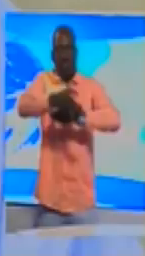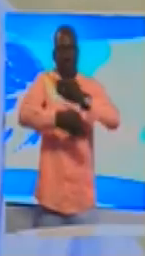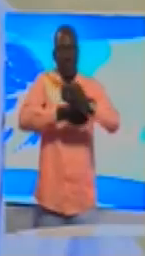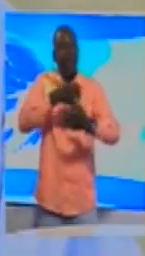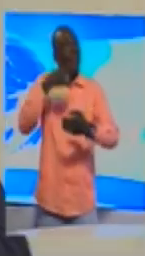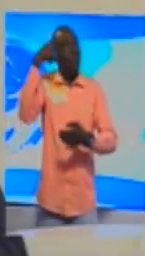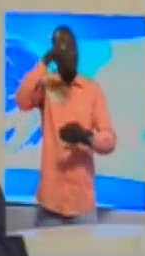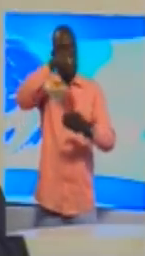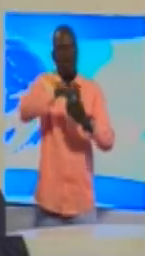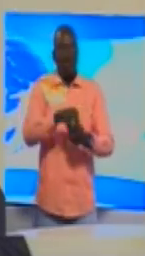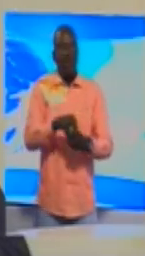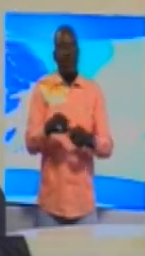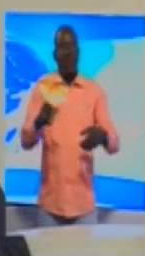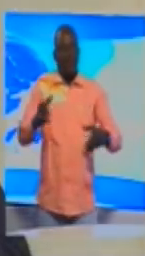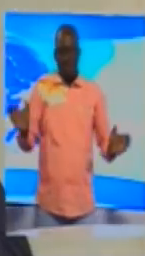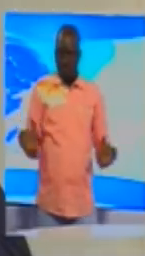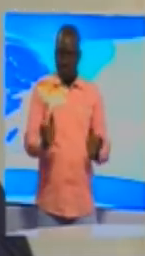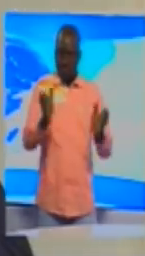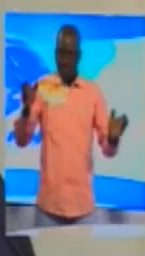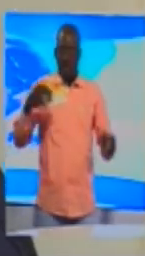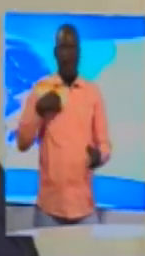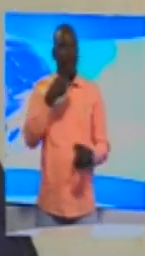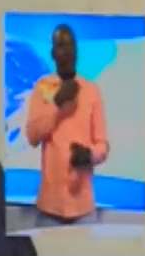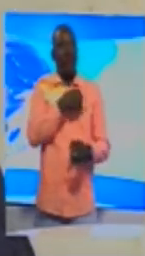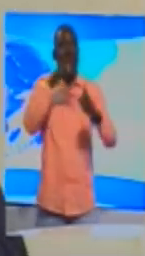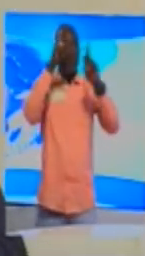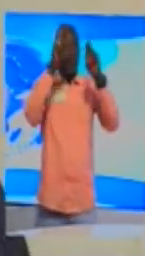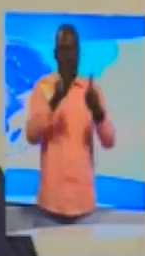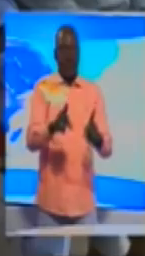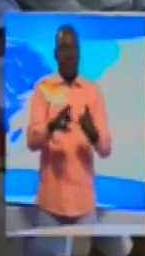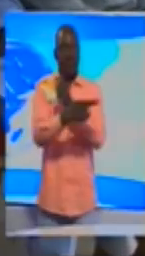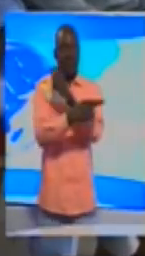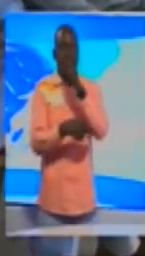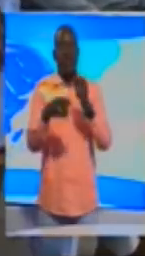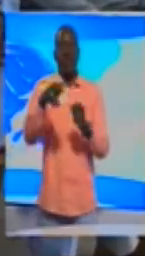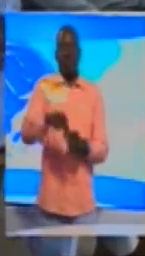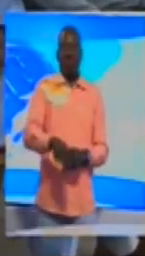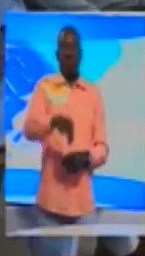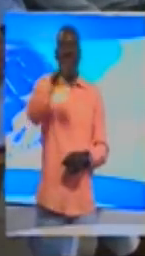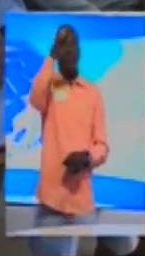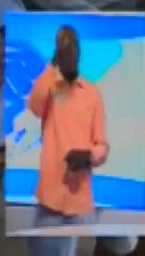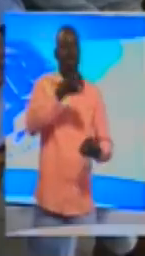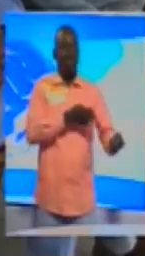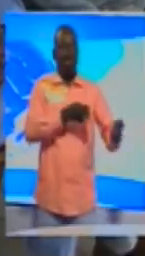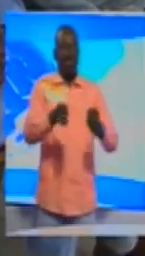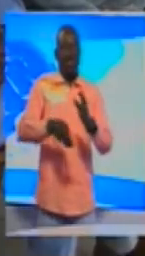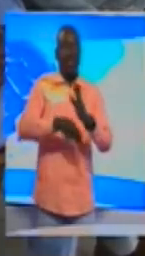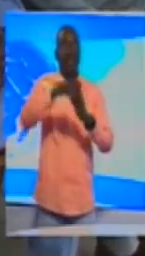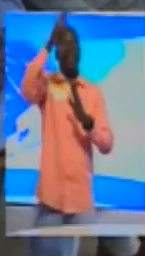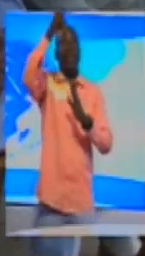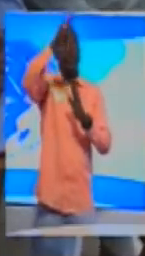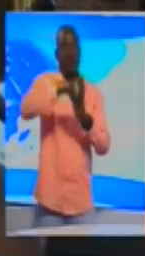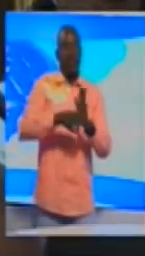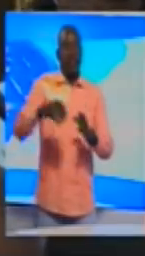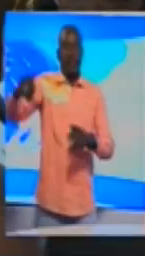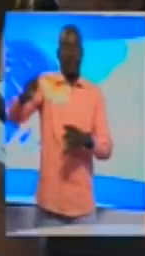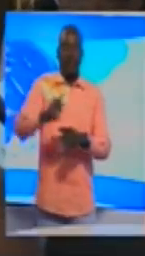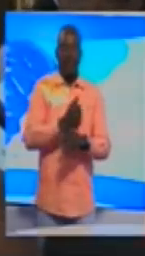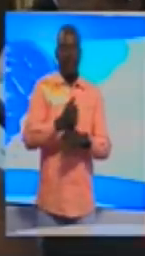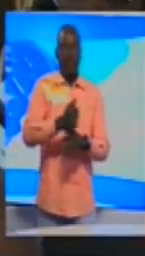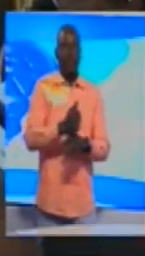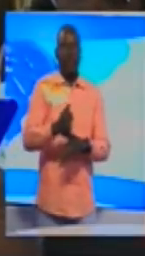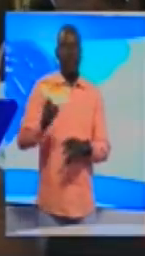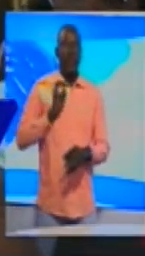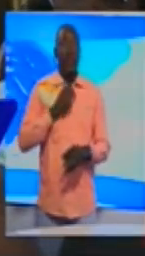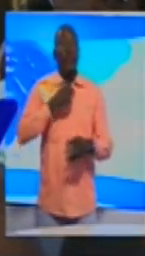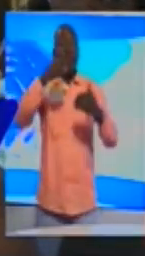du Burkina vient encourager les membres de la délégation consulaire région du Nord et échanger sur le développement des affaires. Nous devons